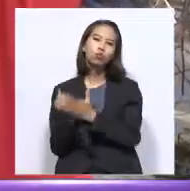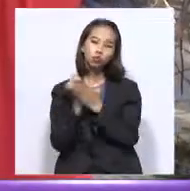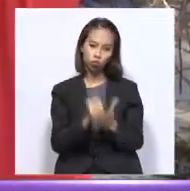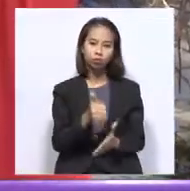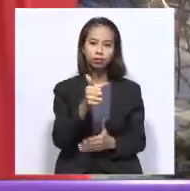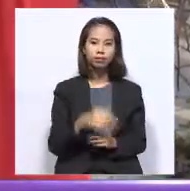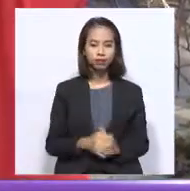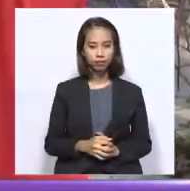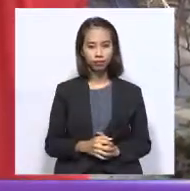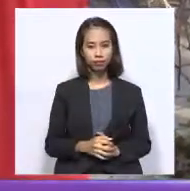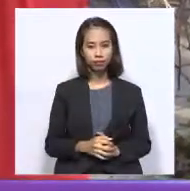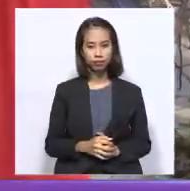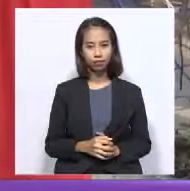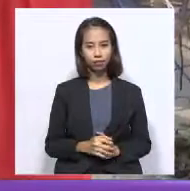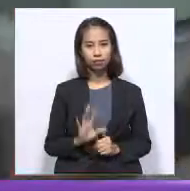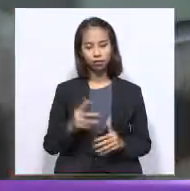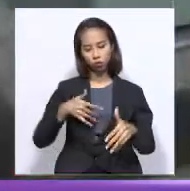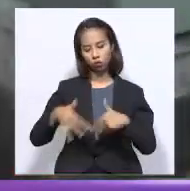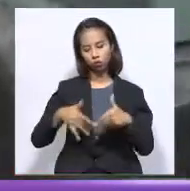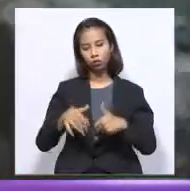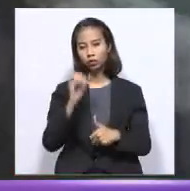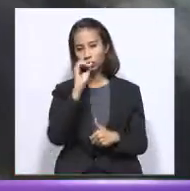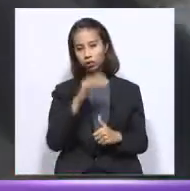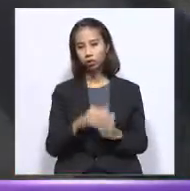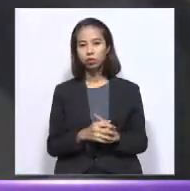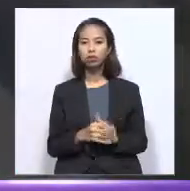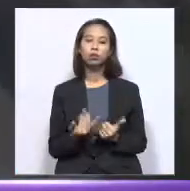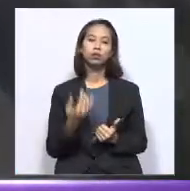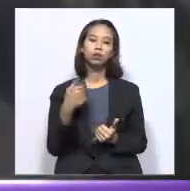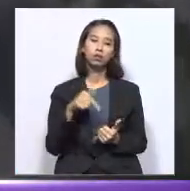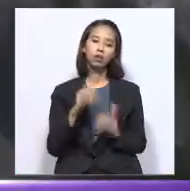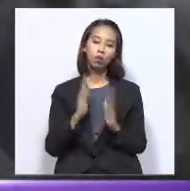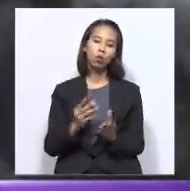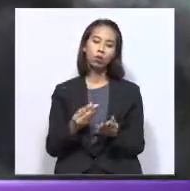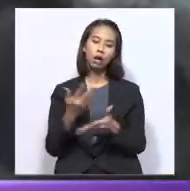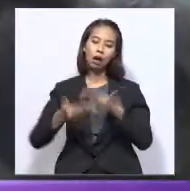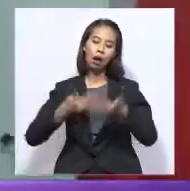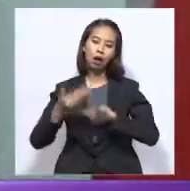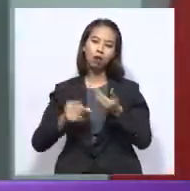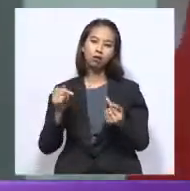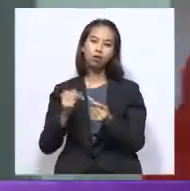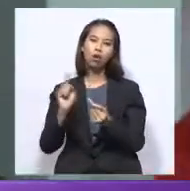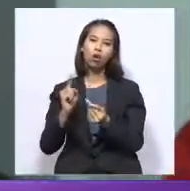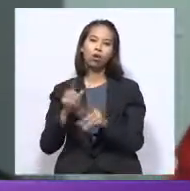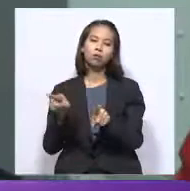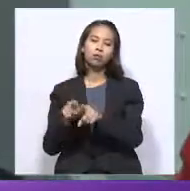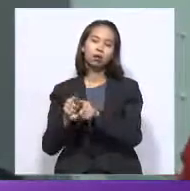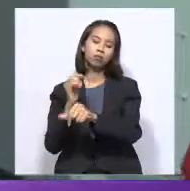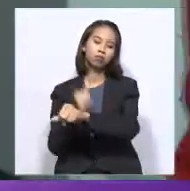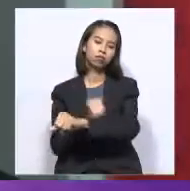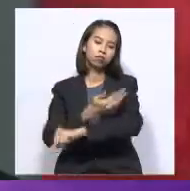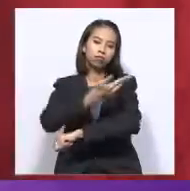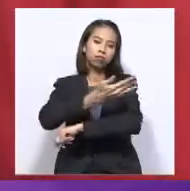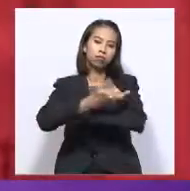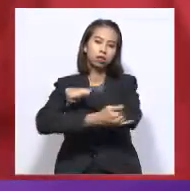ติเหตุได้ด้วยค่ะชาวบ้านแถวนั้นยังระบุอีกด้วยนะคะว่าส่วนใหญ่ผู้ที่เร่ขายกล้วยทอดเป็นแรงงานต่างด้าวเข้ามาขายเ